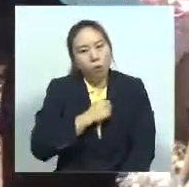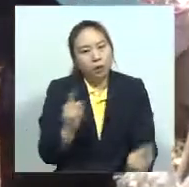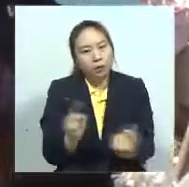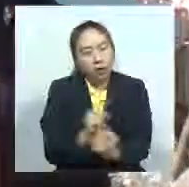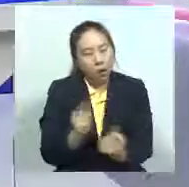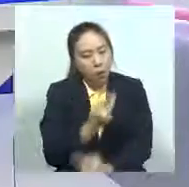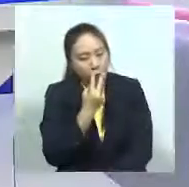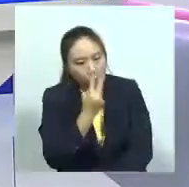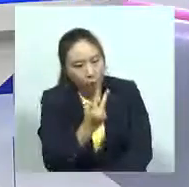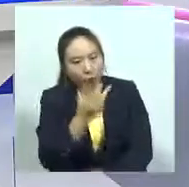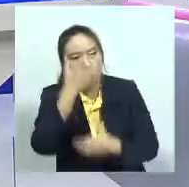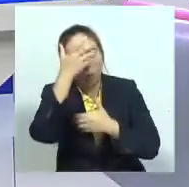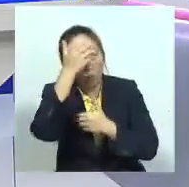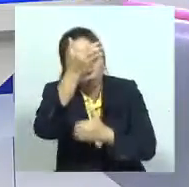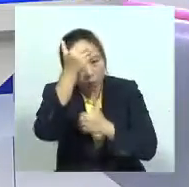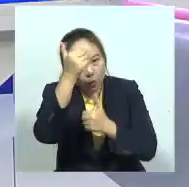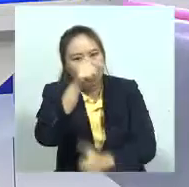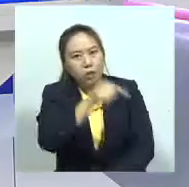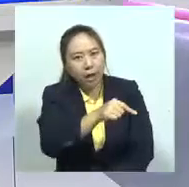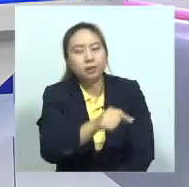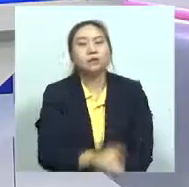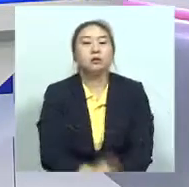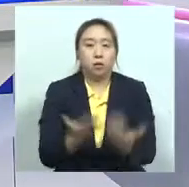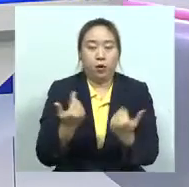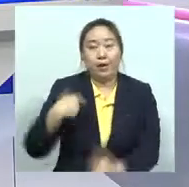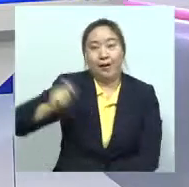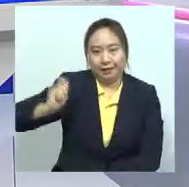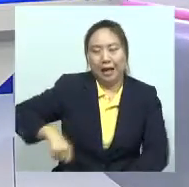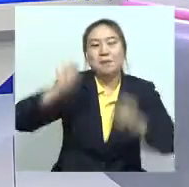จับตามองแล้วก็ให้ความสนใจเป็นอย่างมากล่าสุดศา